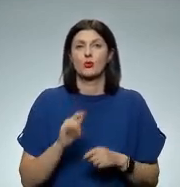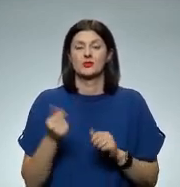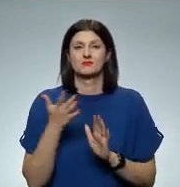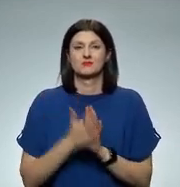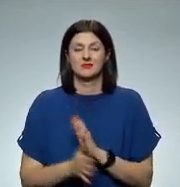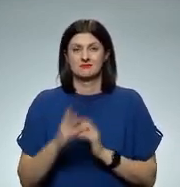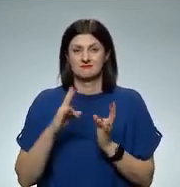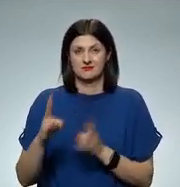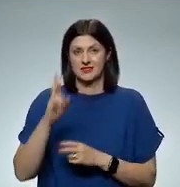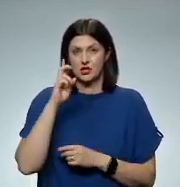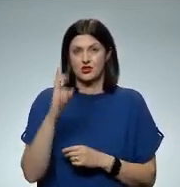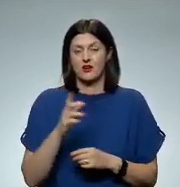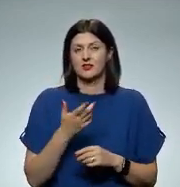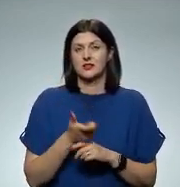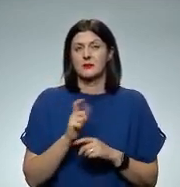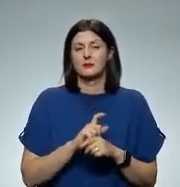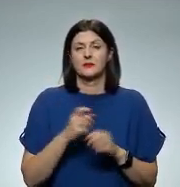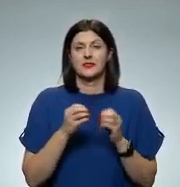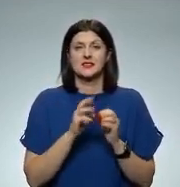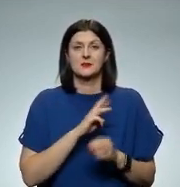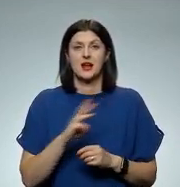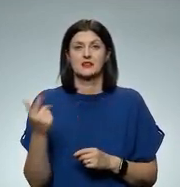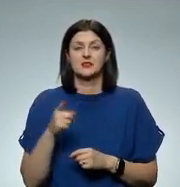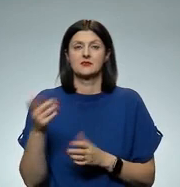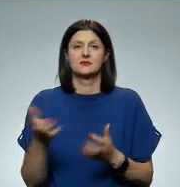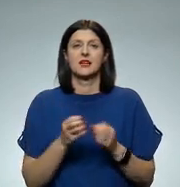заподіяних державі, перевищить 10 мільйонів гривень, викривач